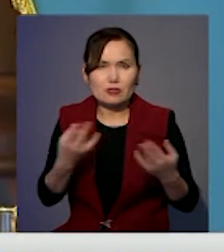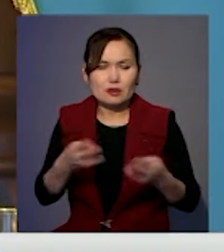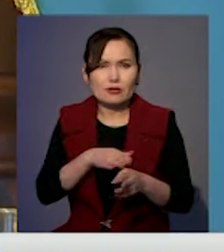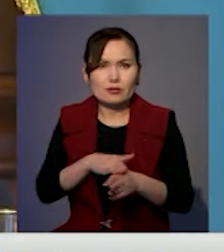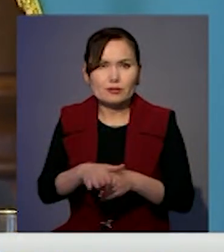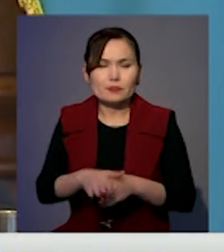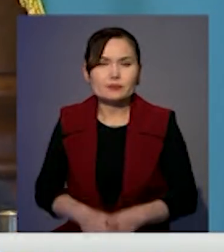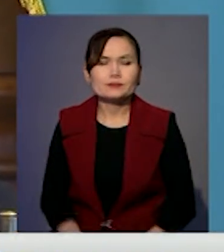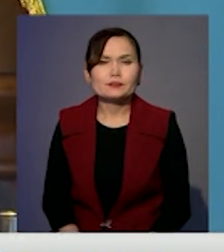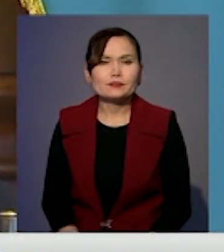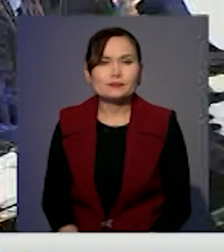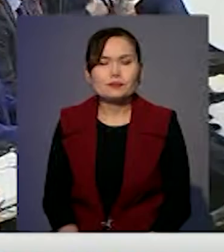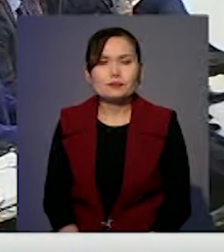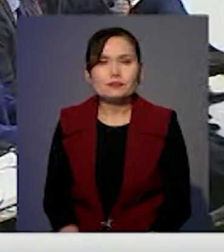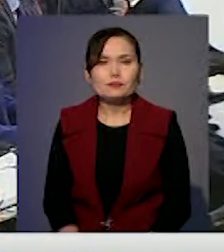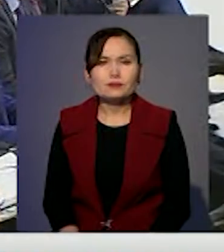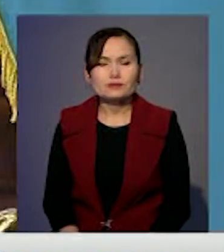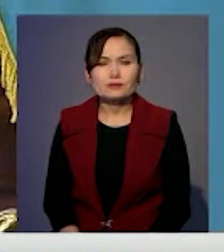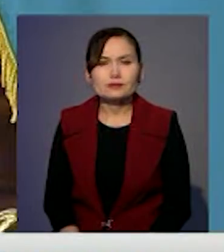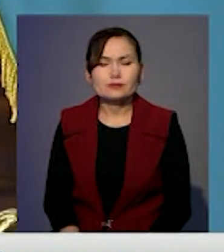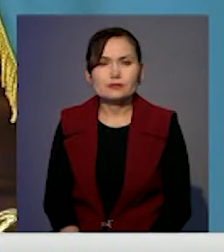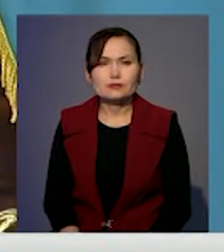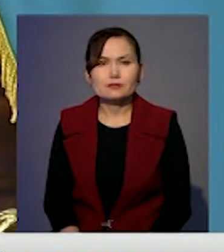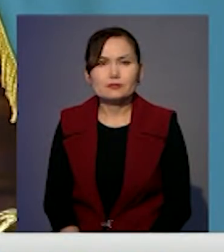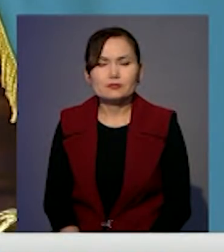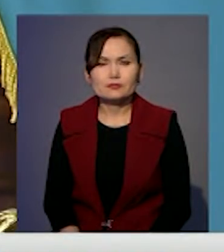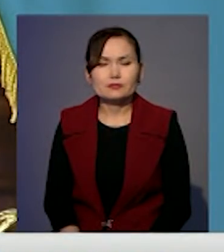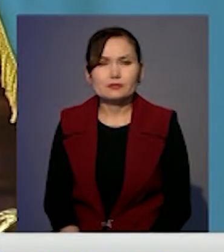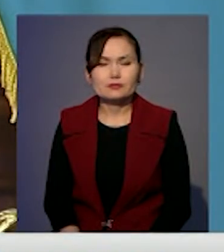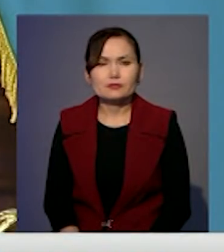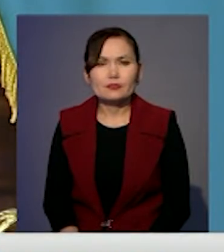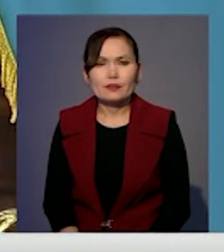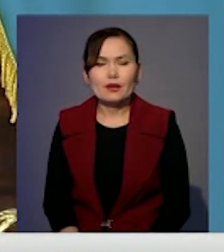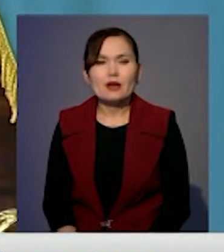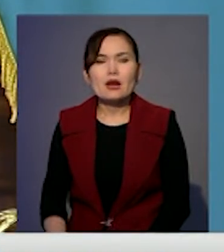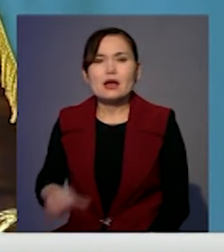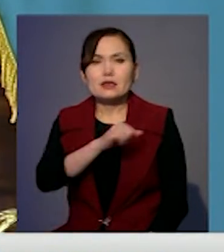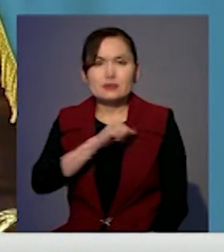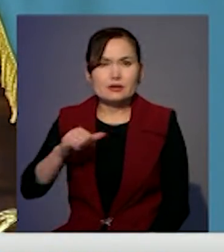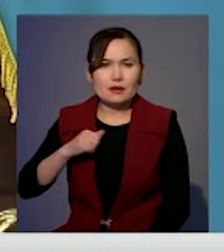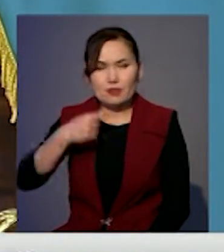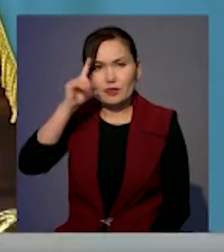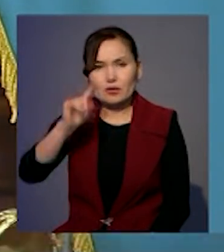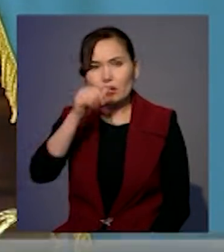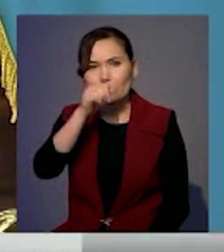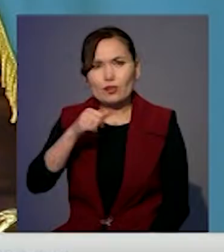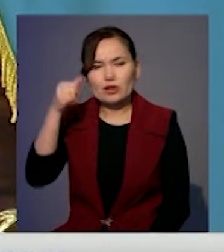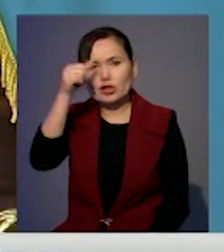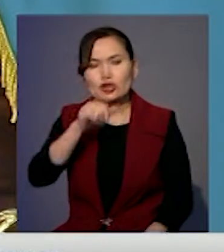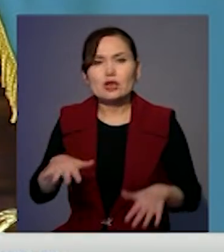Основным секторам экономики общей работы. Өзіміз көріп отырғандай, өткен жылы